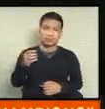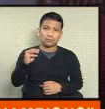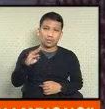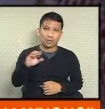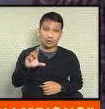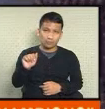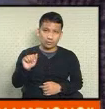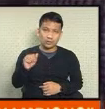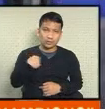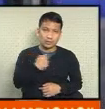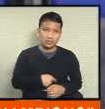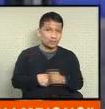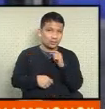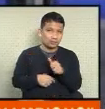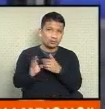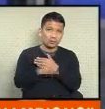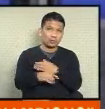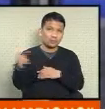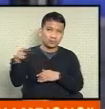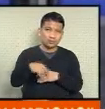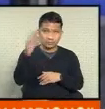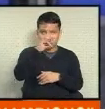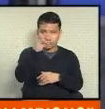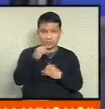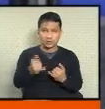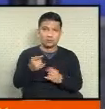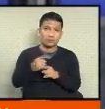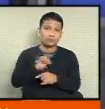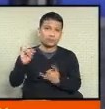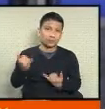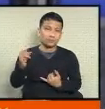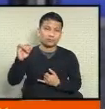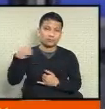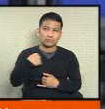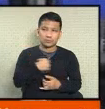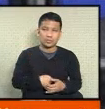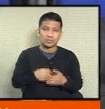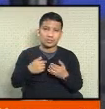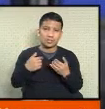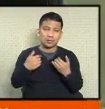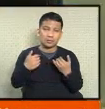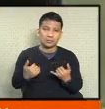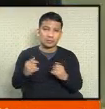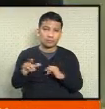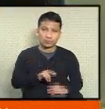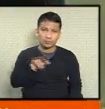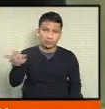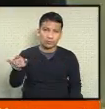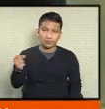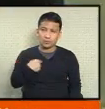dito, posible ring hindi na makabalik agad ang mga Pilipino na nasa China pa. Kung wala na pong babiyaheng